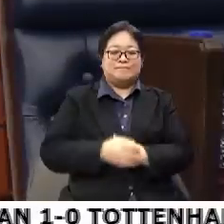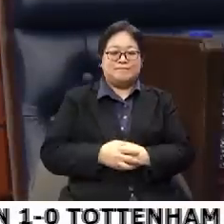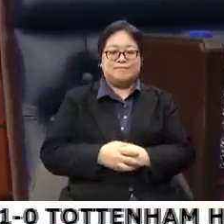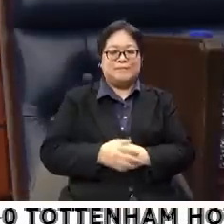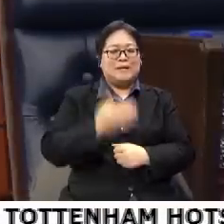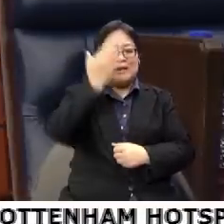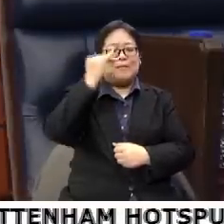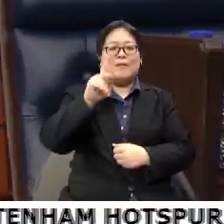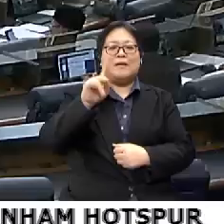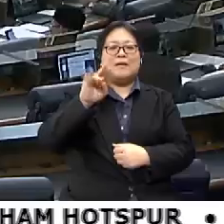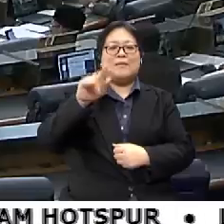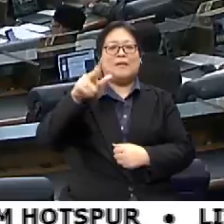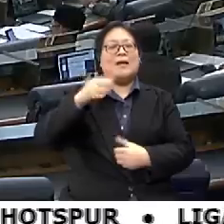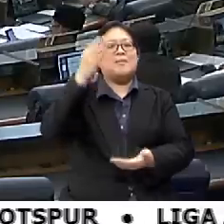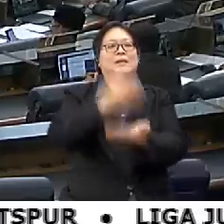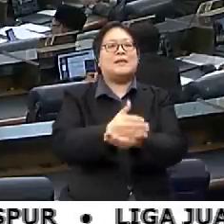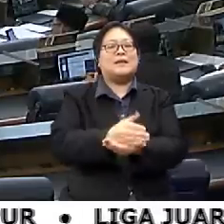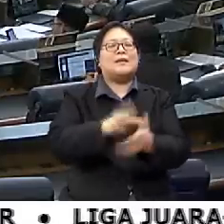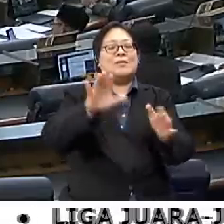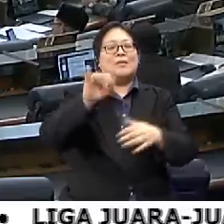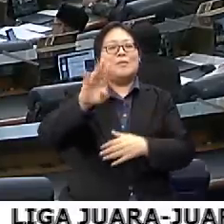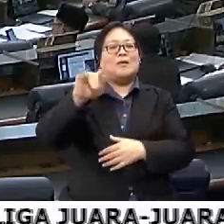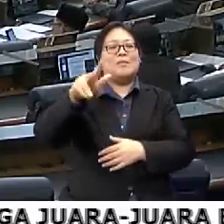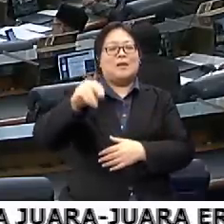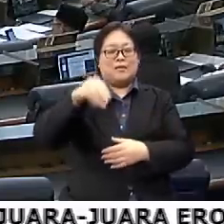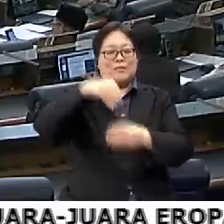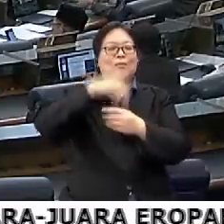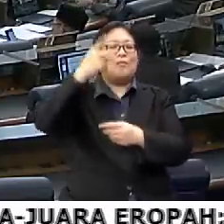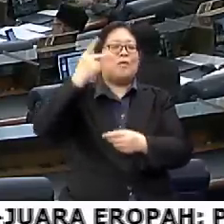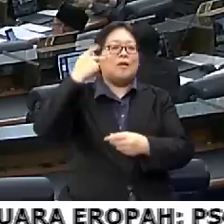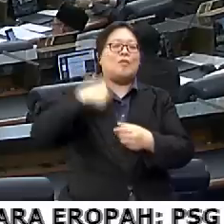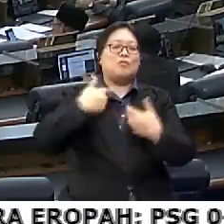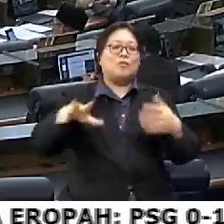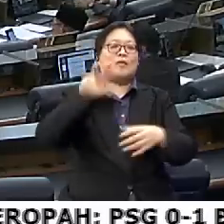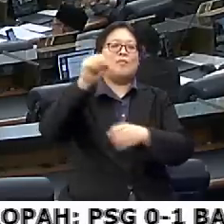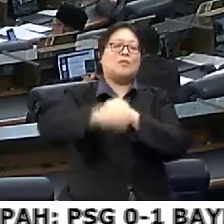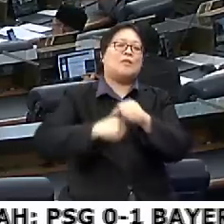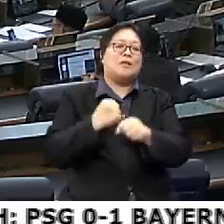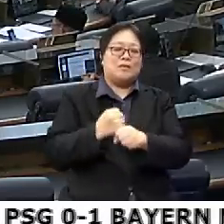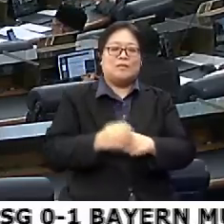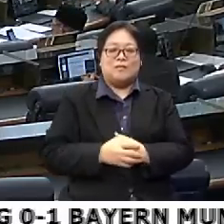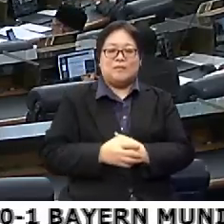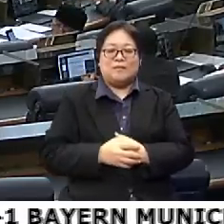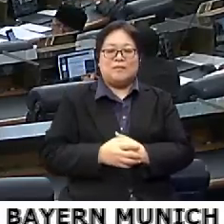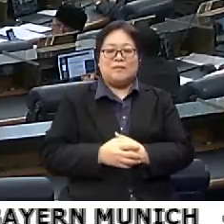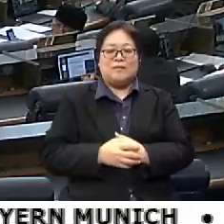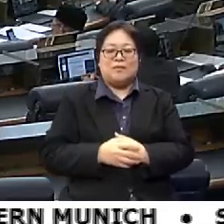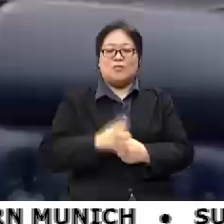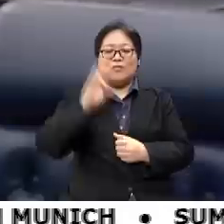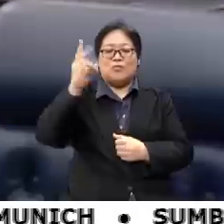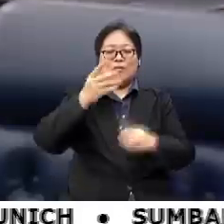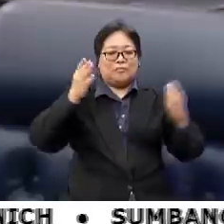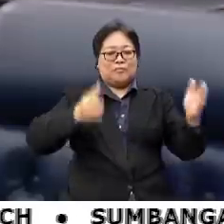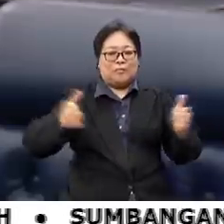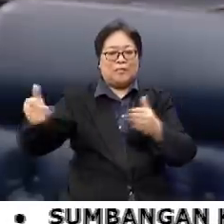Kina Batangan berhenti ya? Yang berhormat Kina Batangan, dalam politik ni saya dah masuk 30 lebih tahun dah. Dah 7 penggal dah. Dan saya